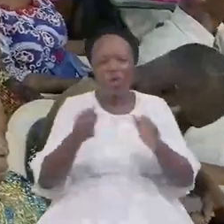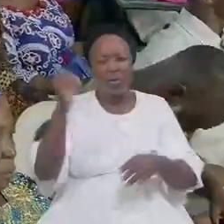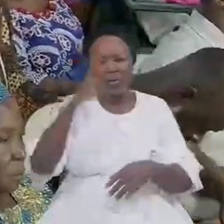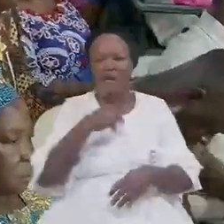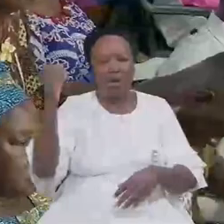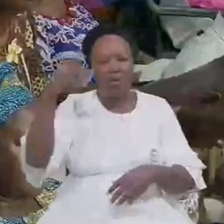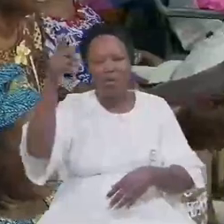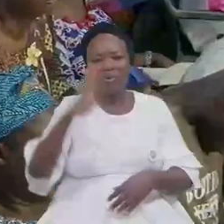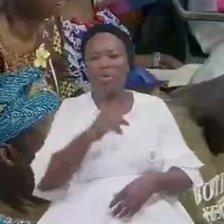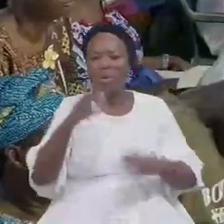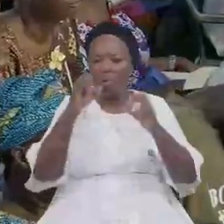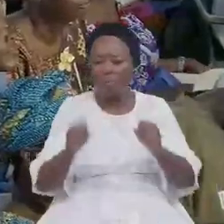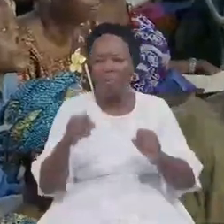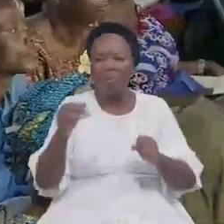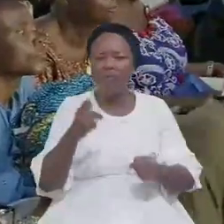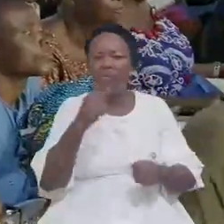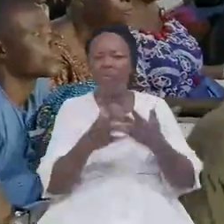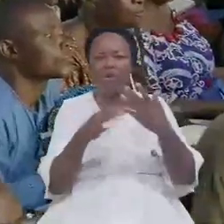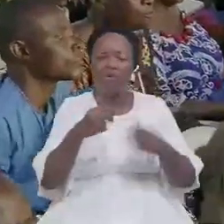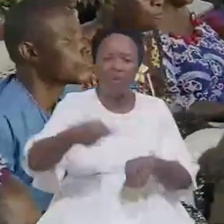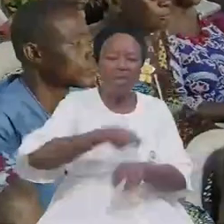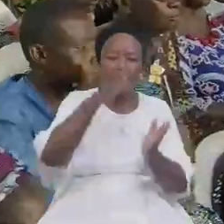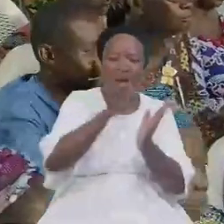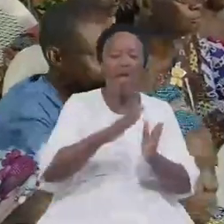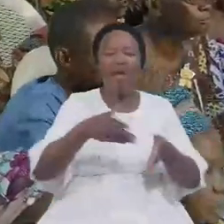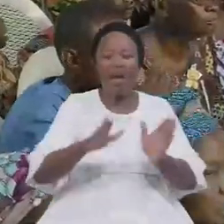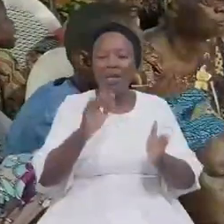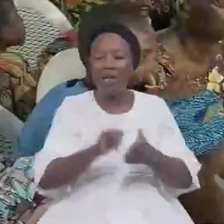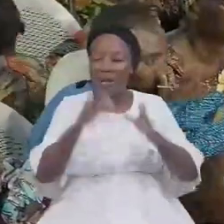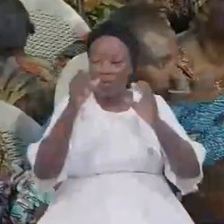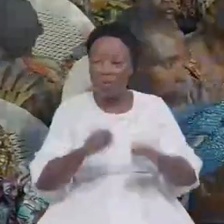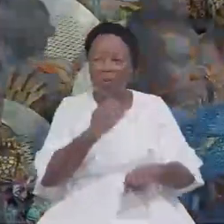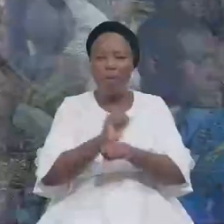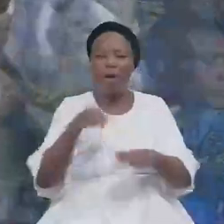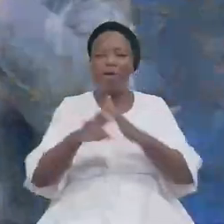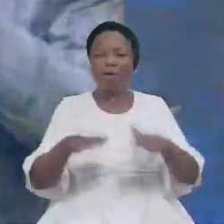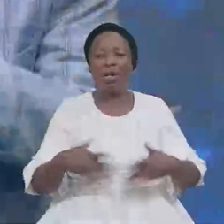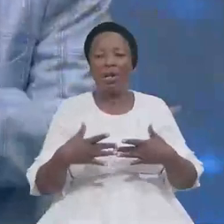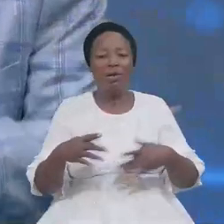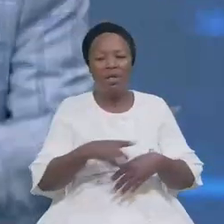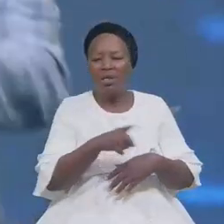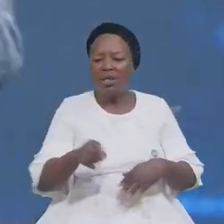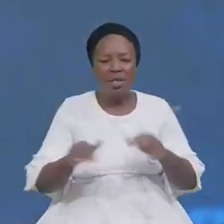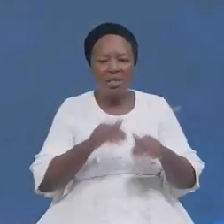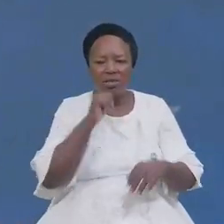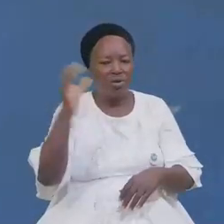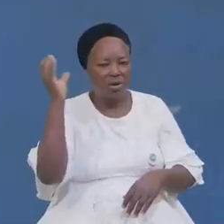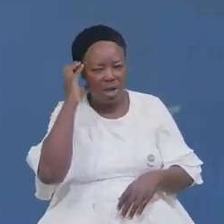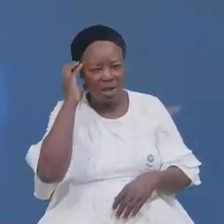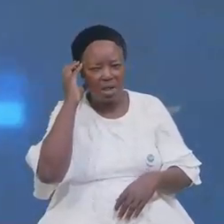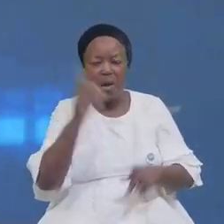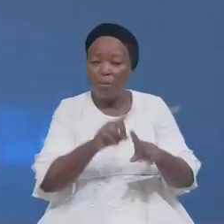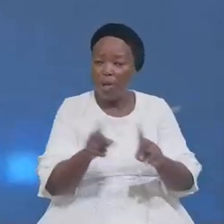de Dieu, du sang de Jésus, que cette puissance agisse dans ta vie. Alors, ils n'obéissent pas à